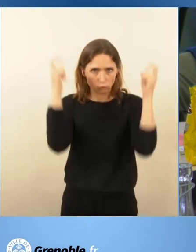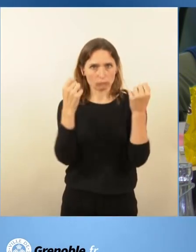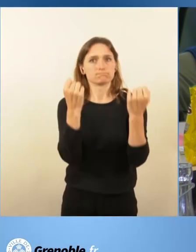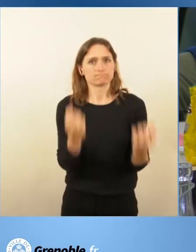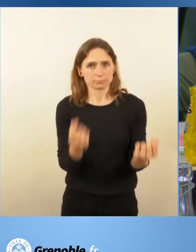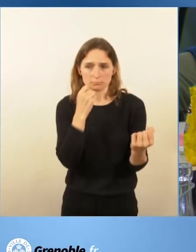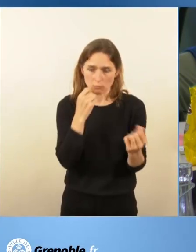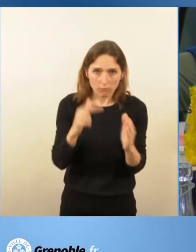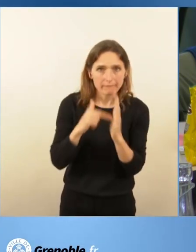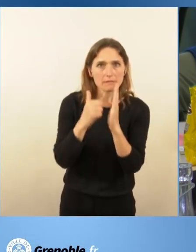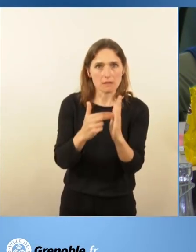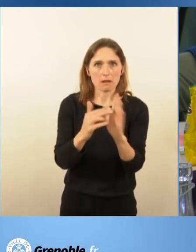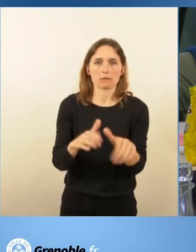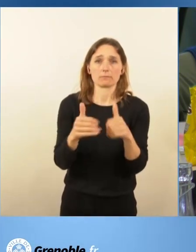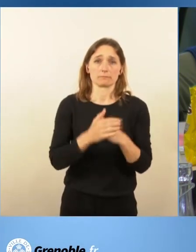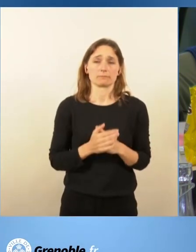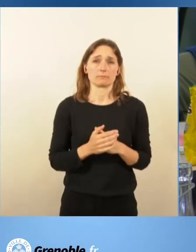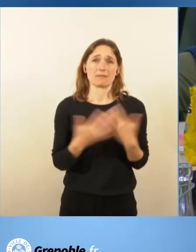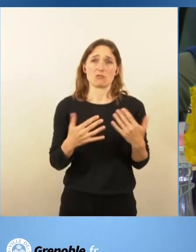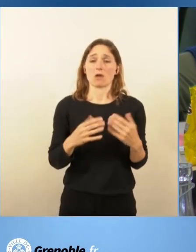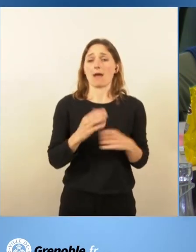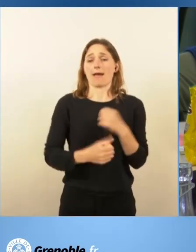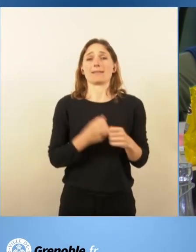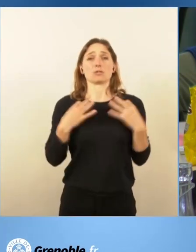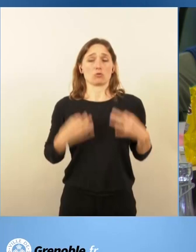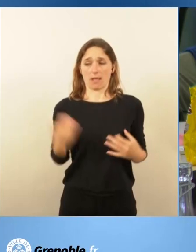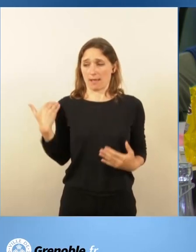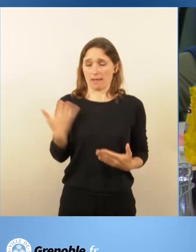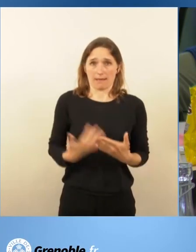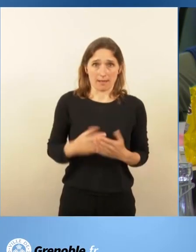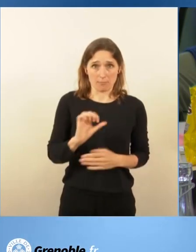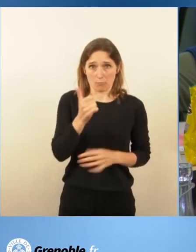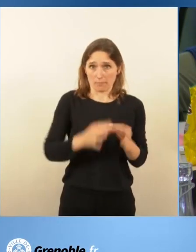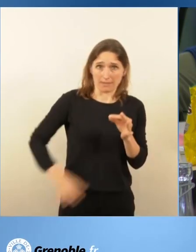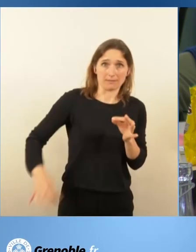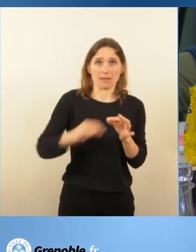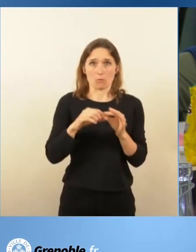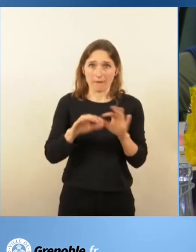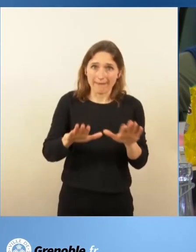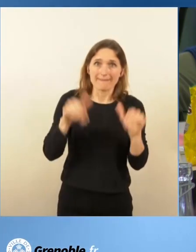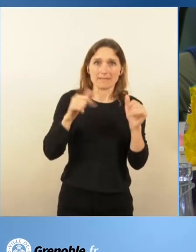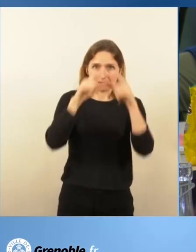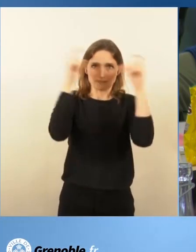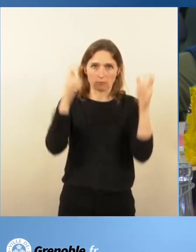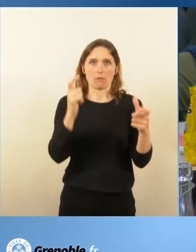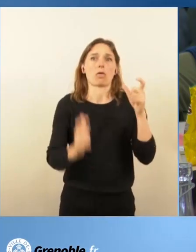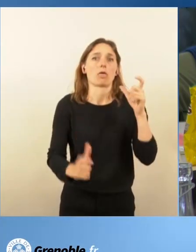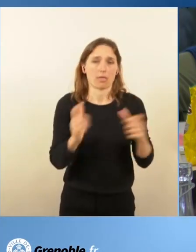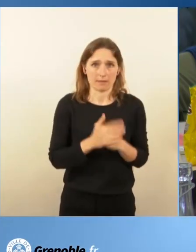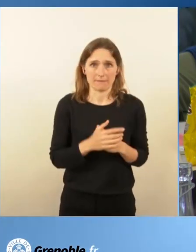scolaire nous avons connu une première vague de des précarisation avec la mise en place de responsables du périscolaire par école les